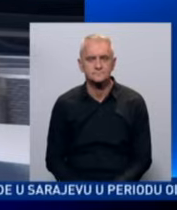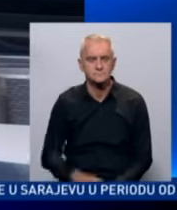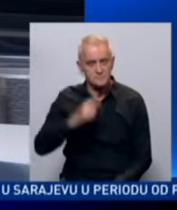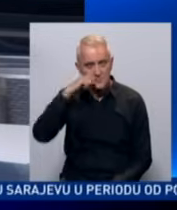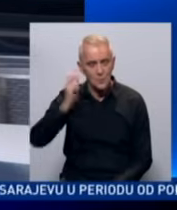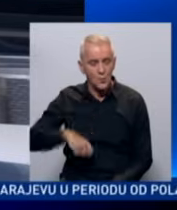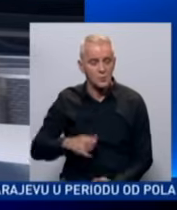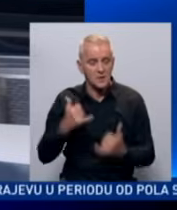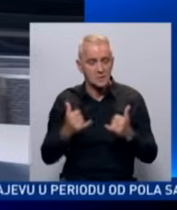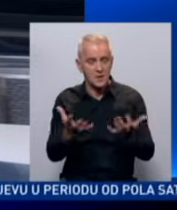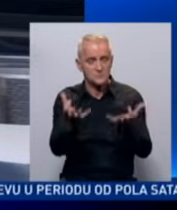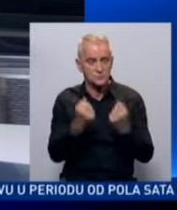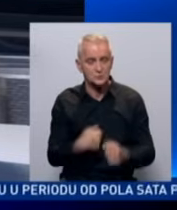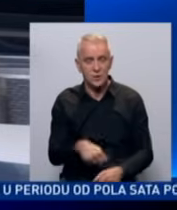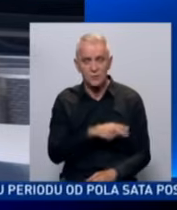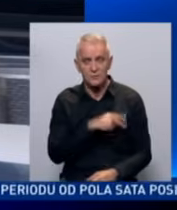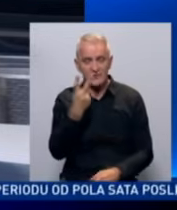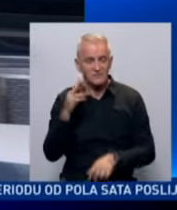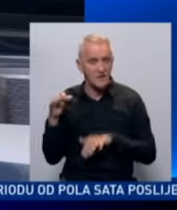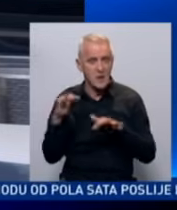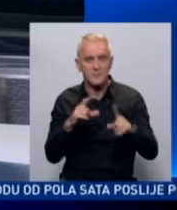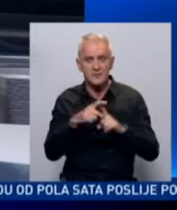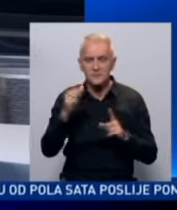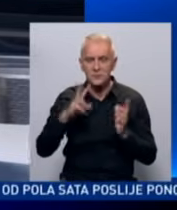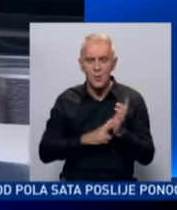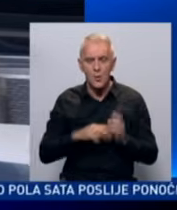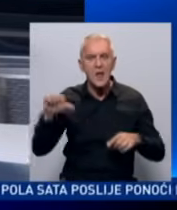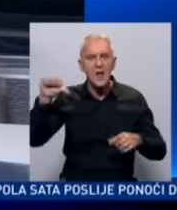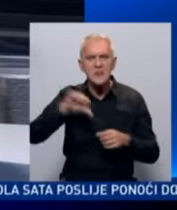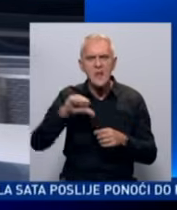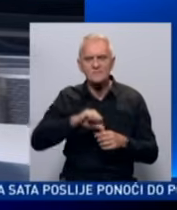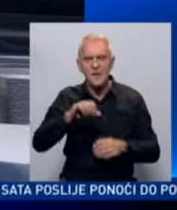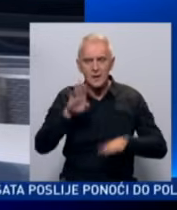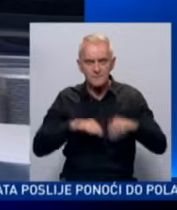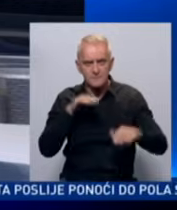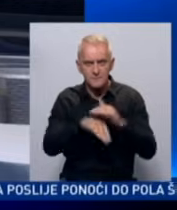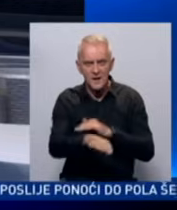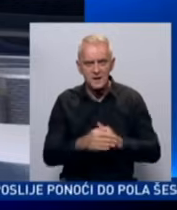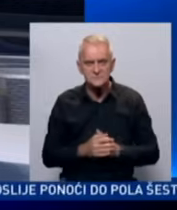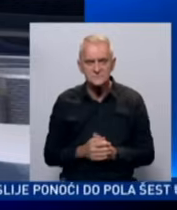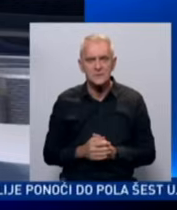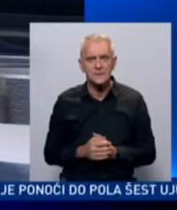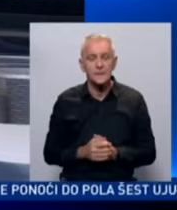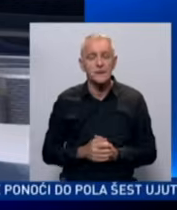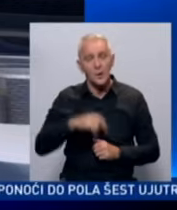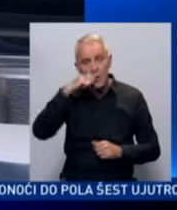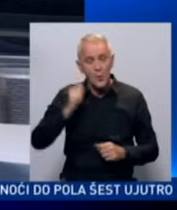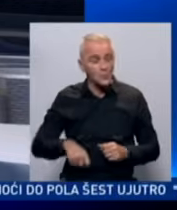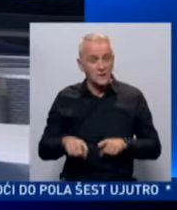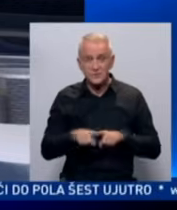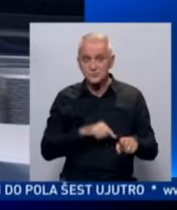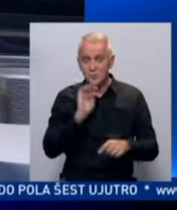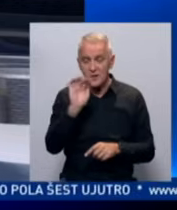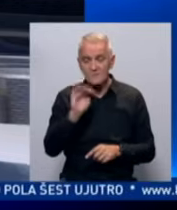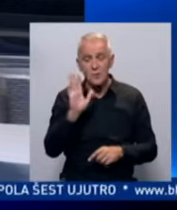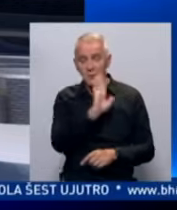Ukrajina je danas preuzela odgovornost za dva napada dronovima na naftna skladišta u ruskim regijama Kirov i Rostov. Ukrajinci također javljaju